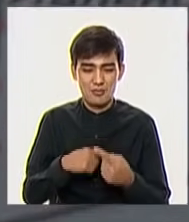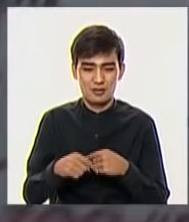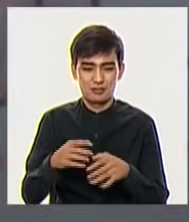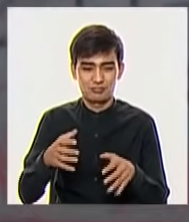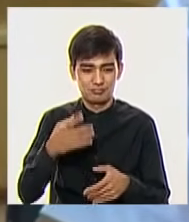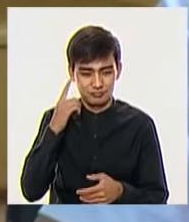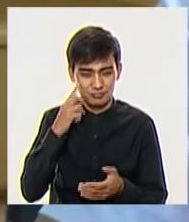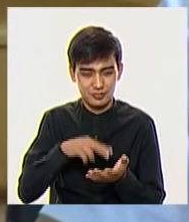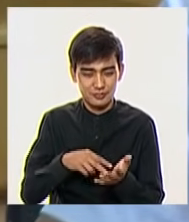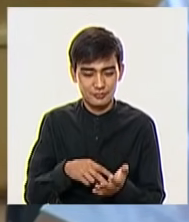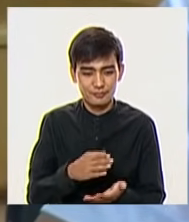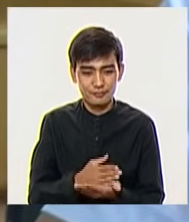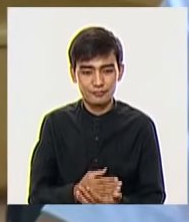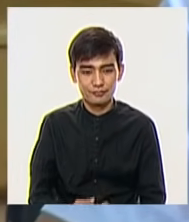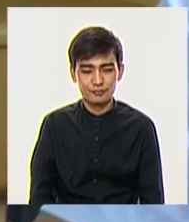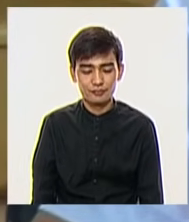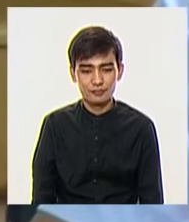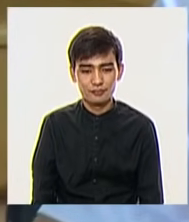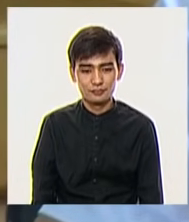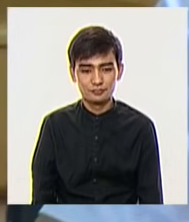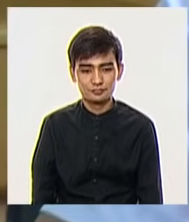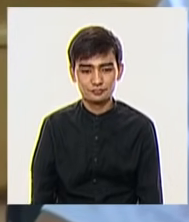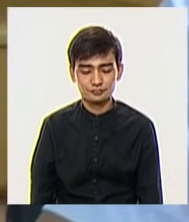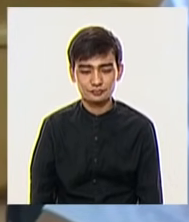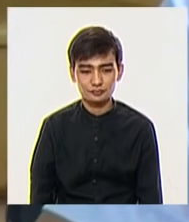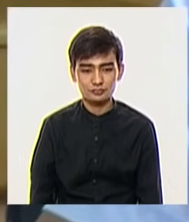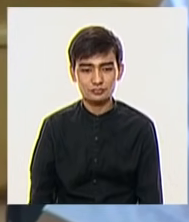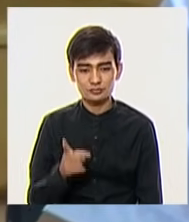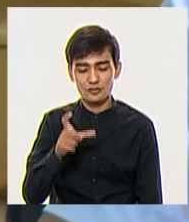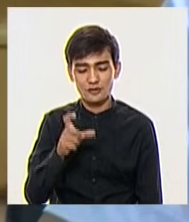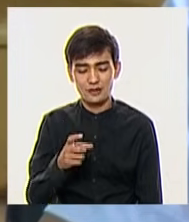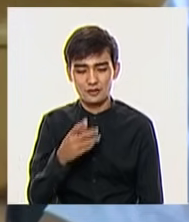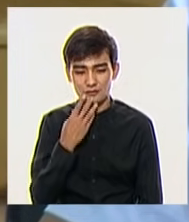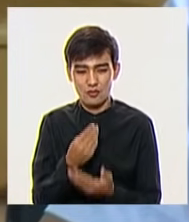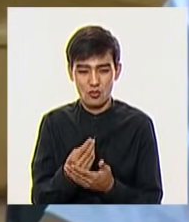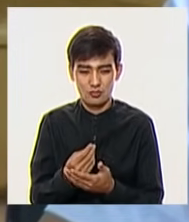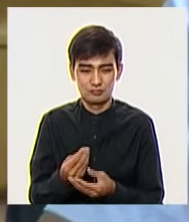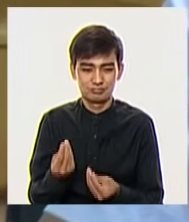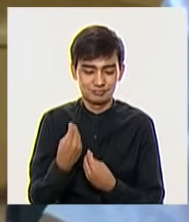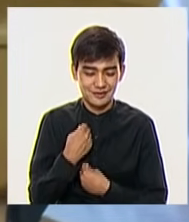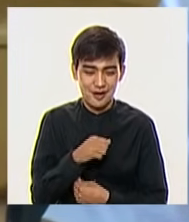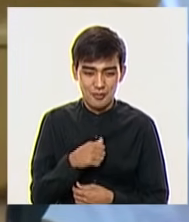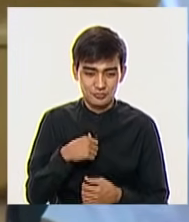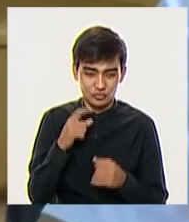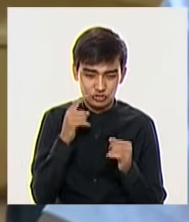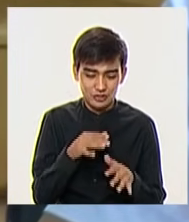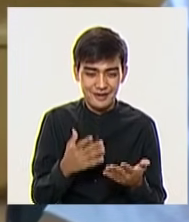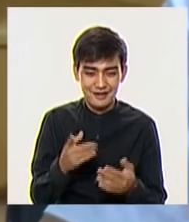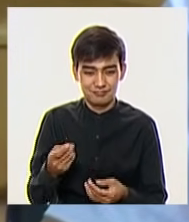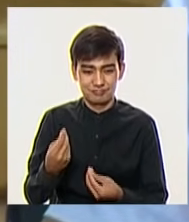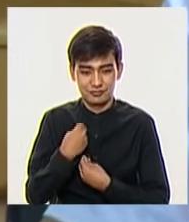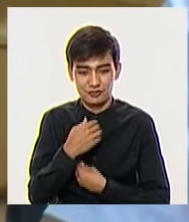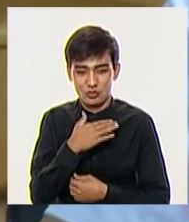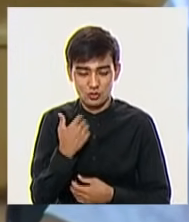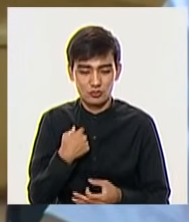алуды жоспарлап отыр. Екі дес бар. Өз еркімен қайтарып беру ұсыныс жасаймыз. Егер өз еркімен қайтарып